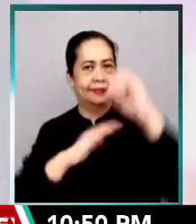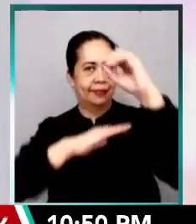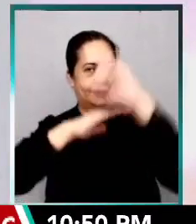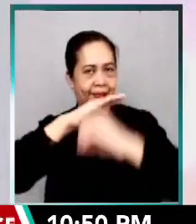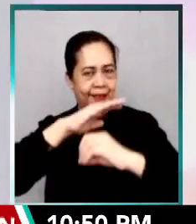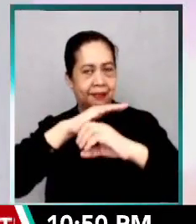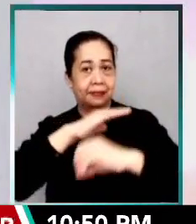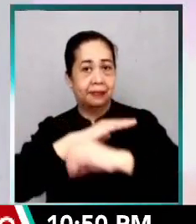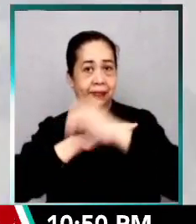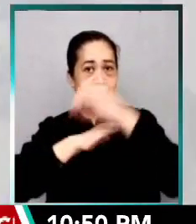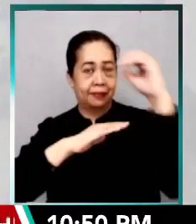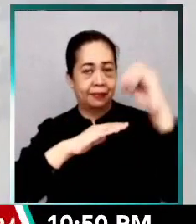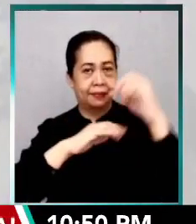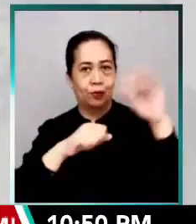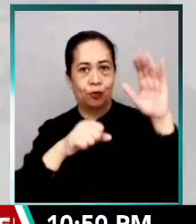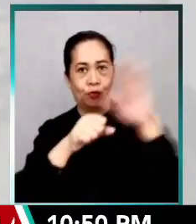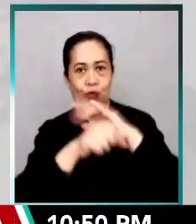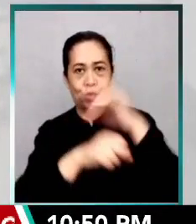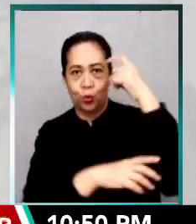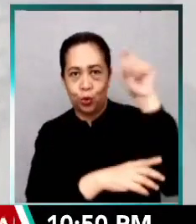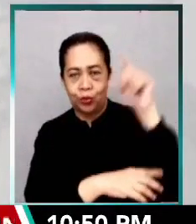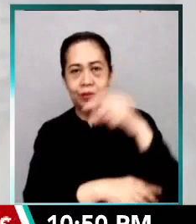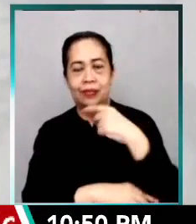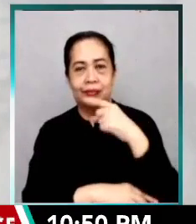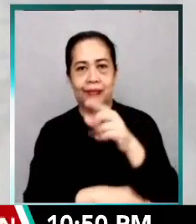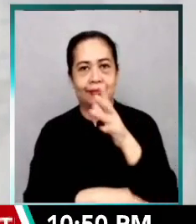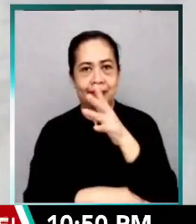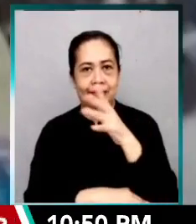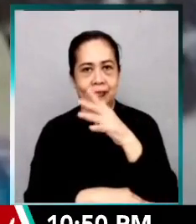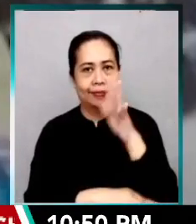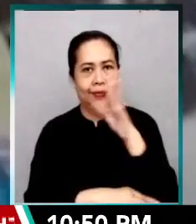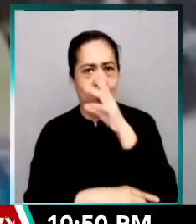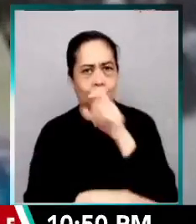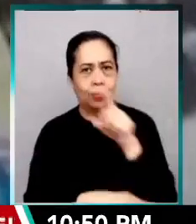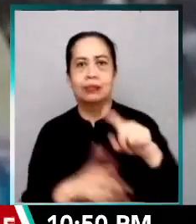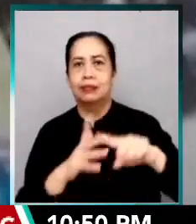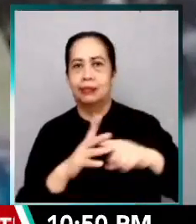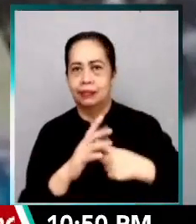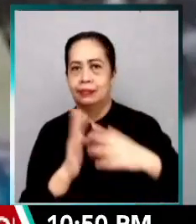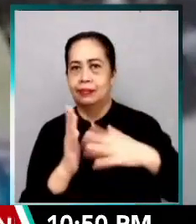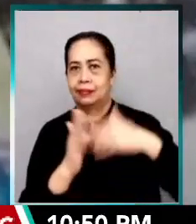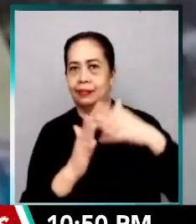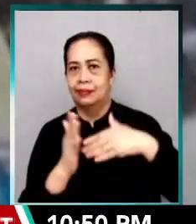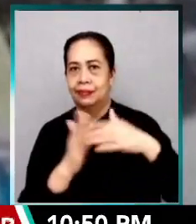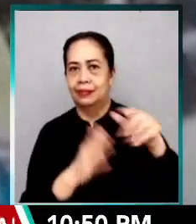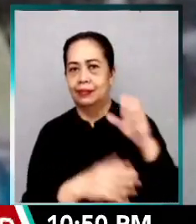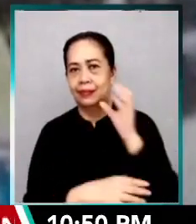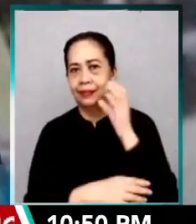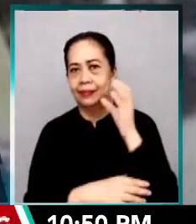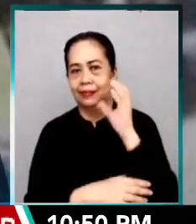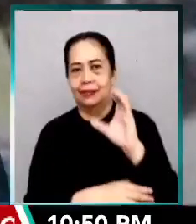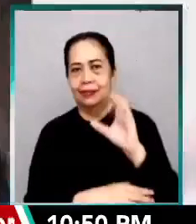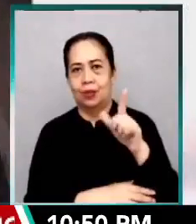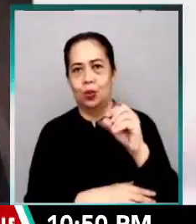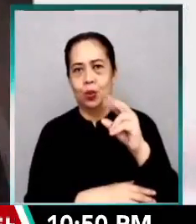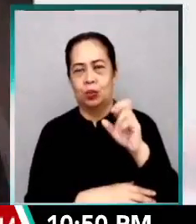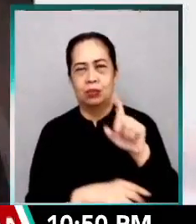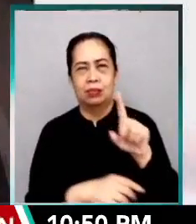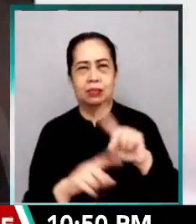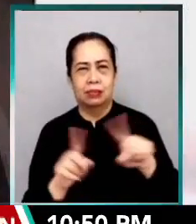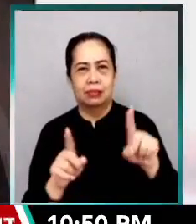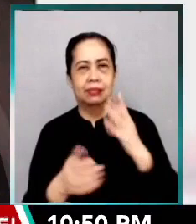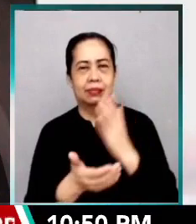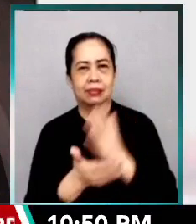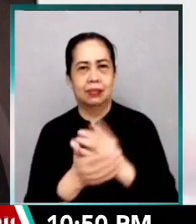at full moon. Ayon sa kanyang ina, 5 years old nagsimulang magpinta si Chloe. Pero minsan itong natigil nang masira ang iba